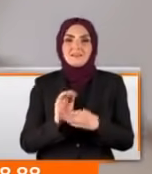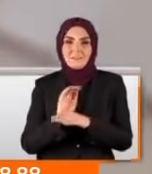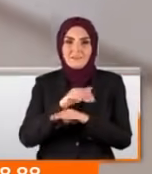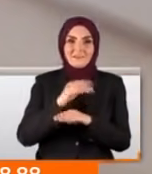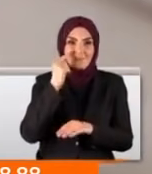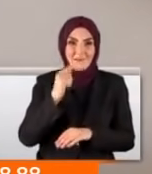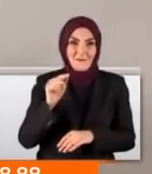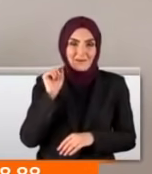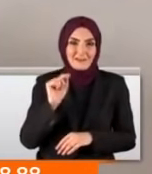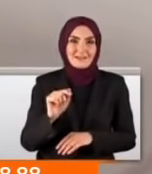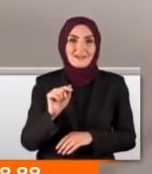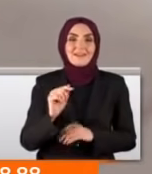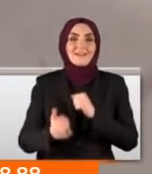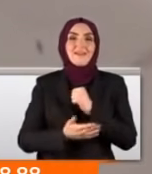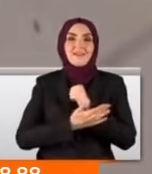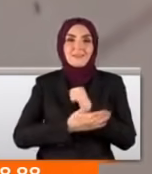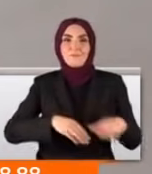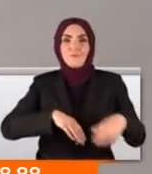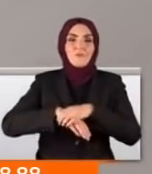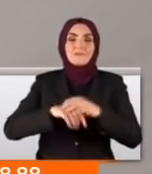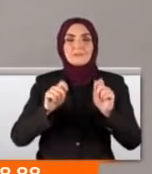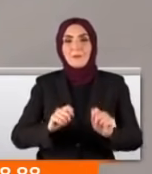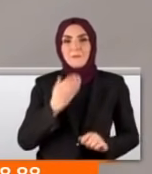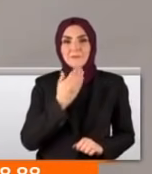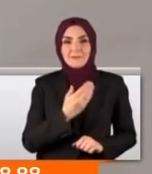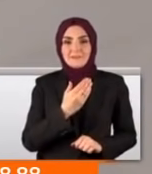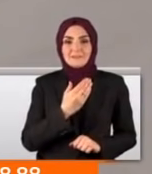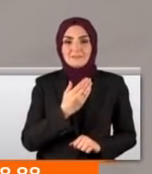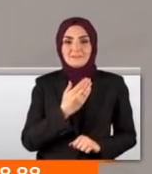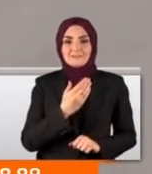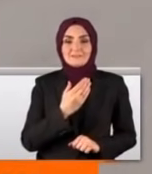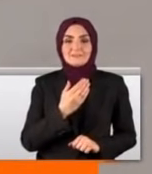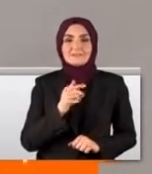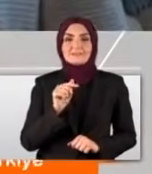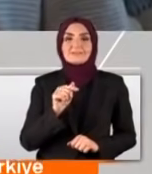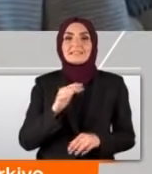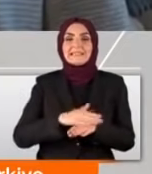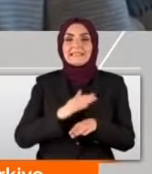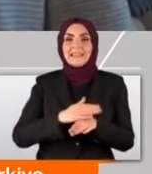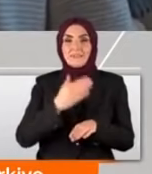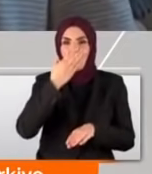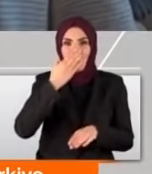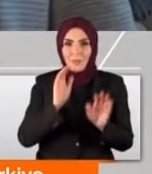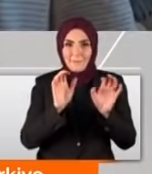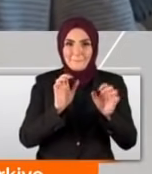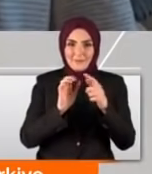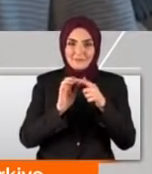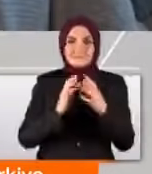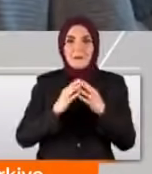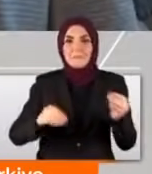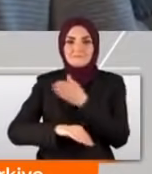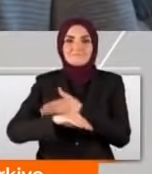Kuş peşinde bir patisini kaybetti, hayat tamircisi sayesinde yeniden yürümeye başladı. Bir adım değil, iki adım